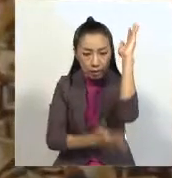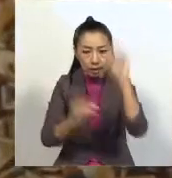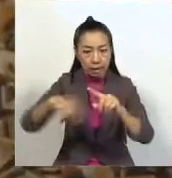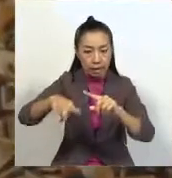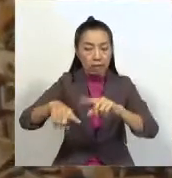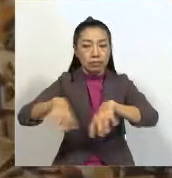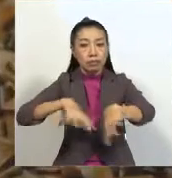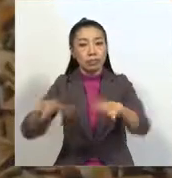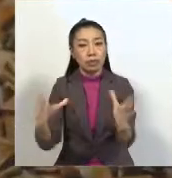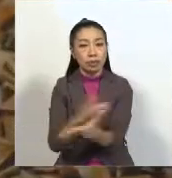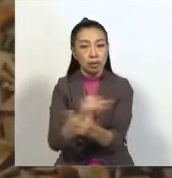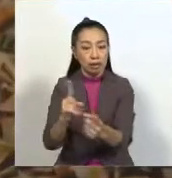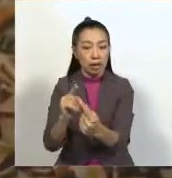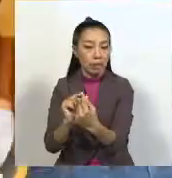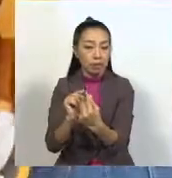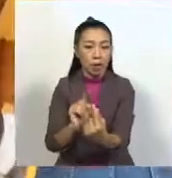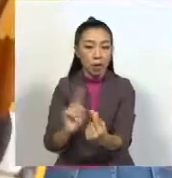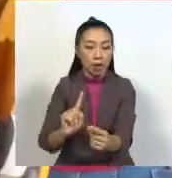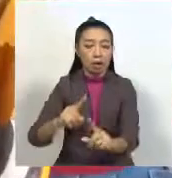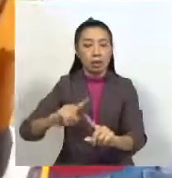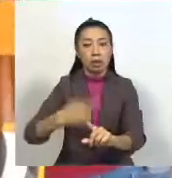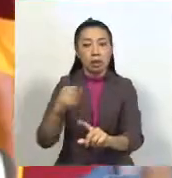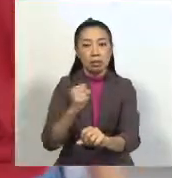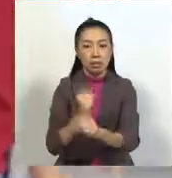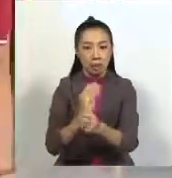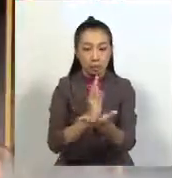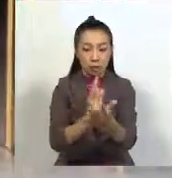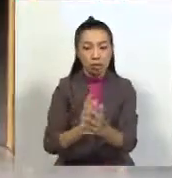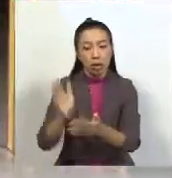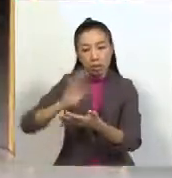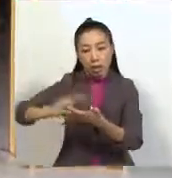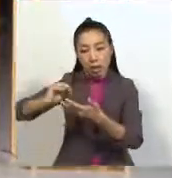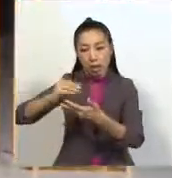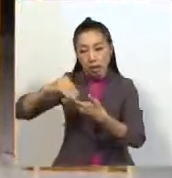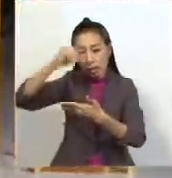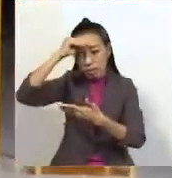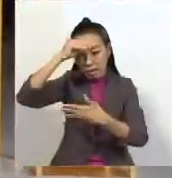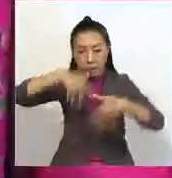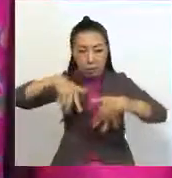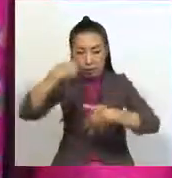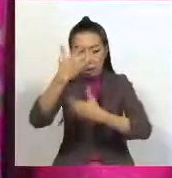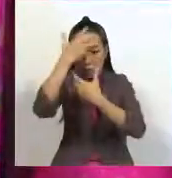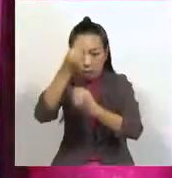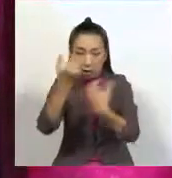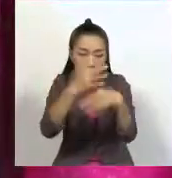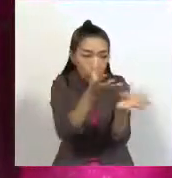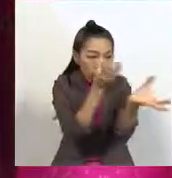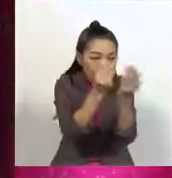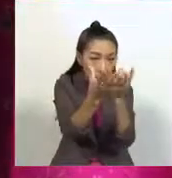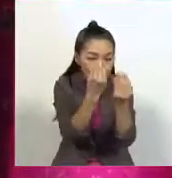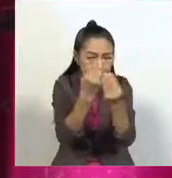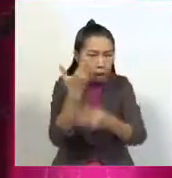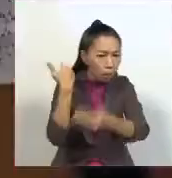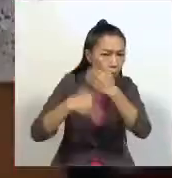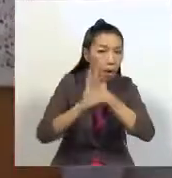านประเพณีบุญศาสตร์เดือน10โดยนักเรียนนักศึกษาและประชาชนที่สนใจจะร่วมเรียนรู้ประวัติความเป็นมาผ่านนิทรรศการรว